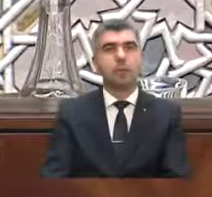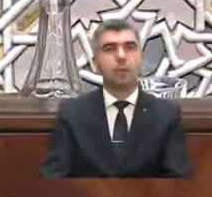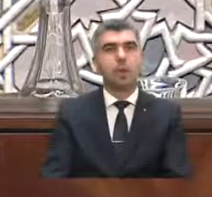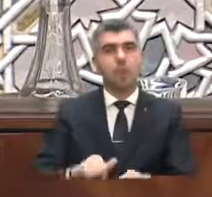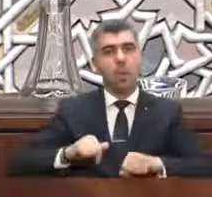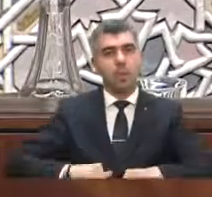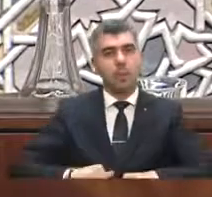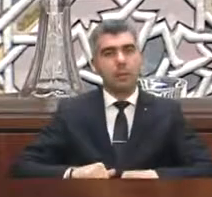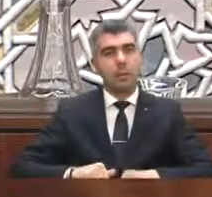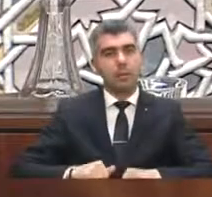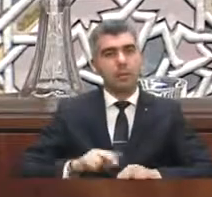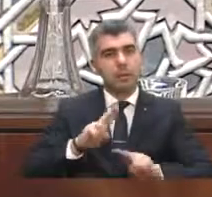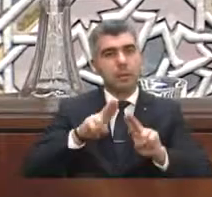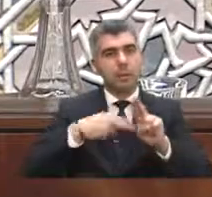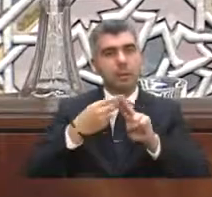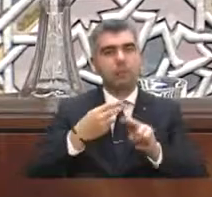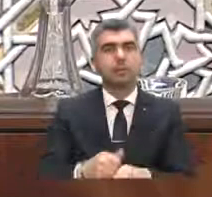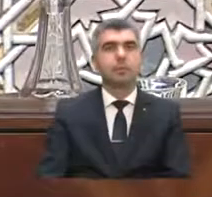الوزير.